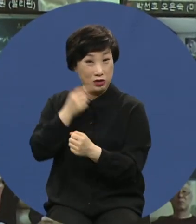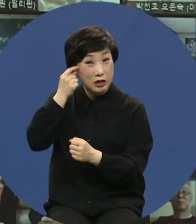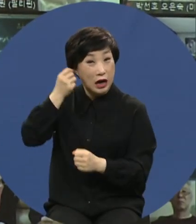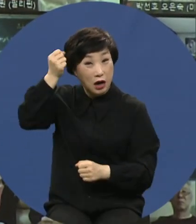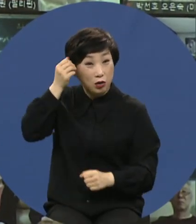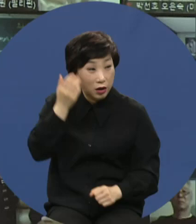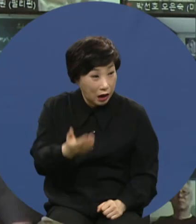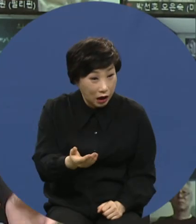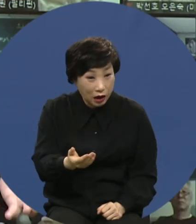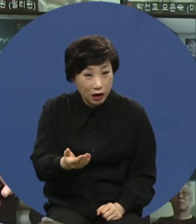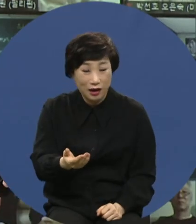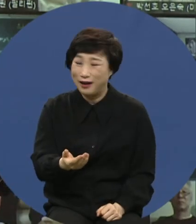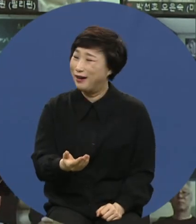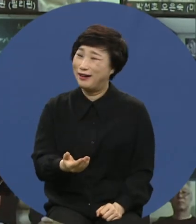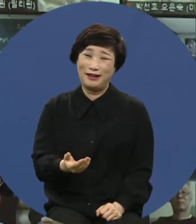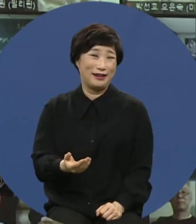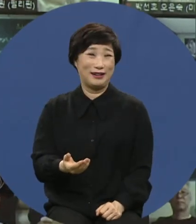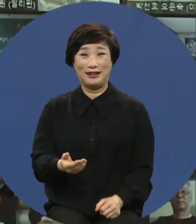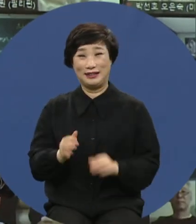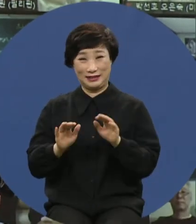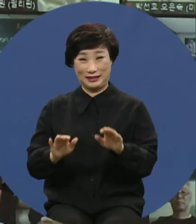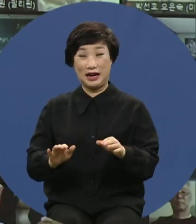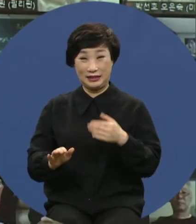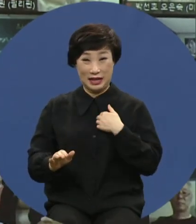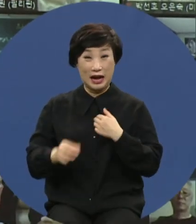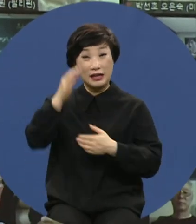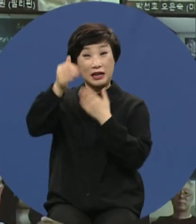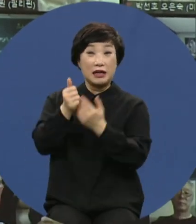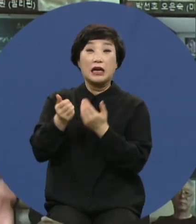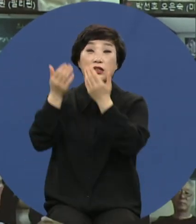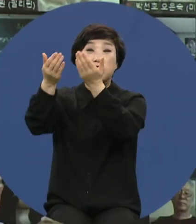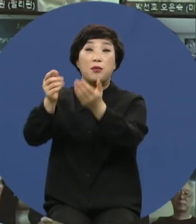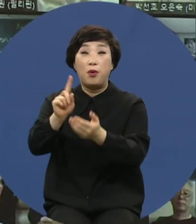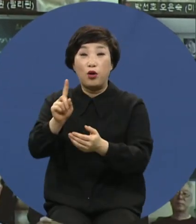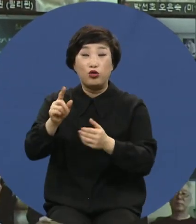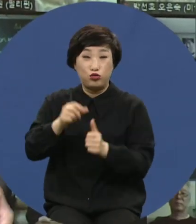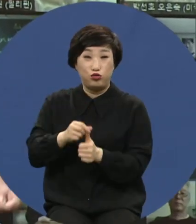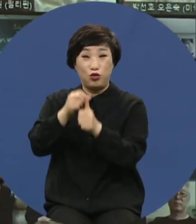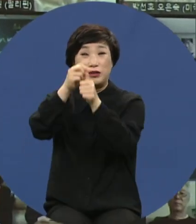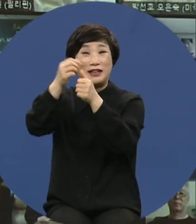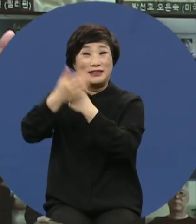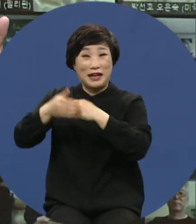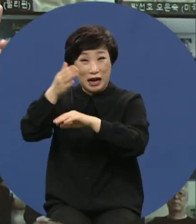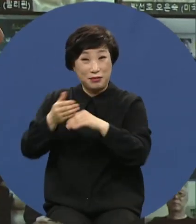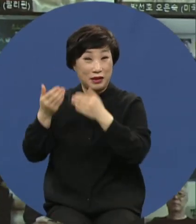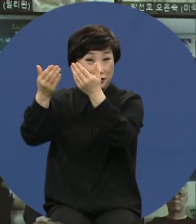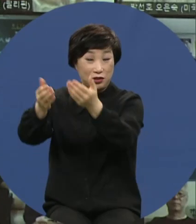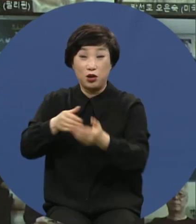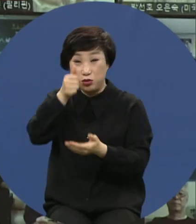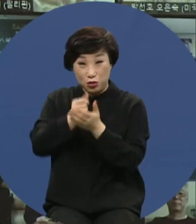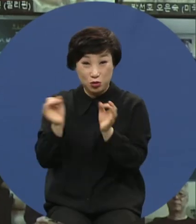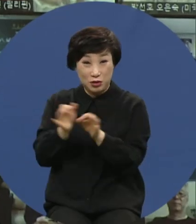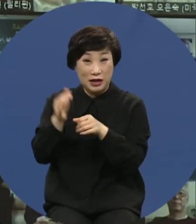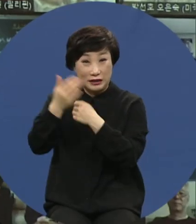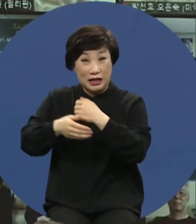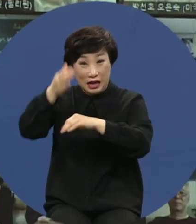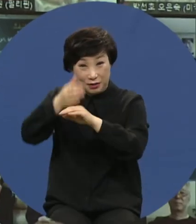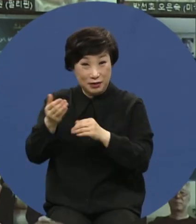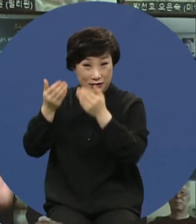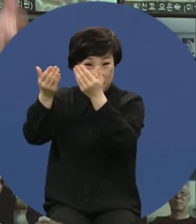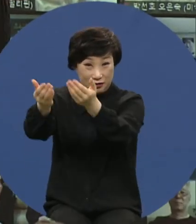삼으려 했더냐? 내가 하나님께 드린 것은 구원의 은혜 감사해서, 속죄의 은혜